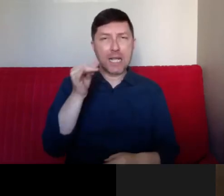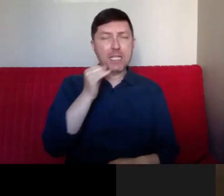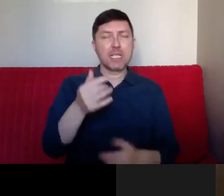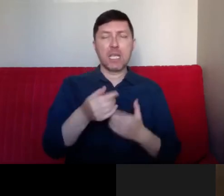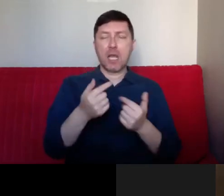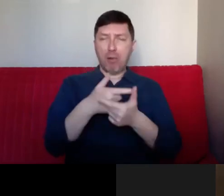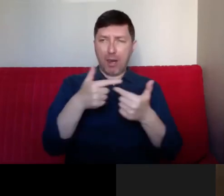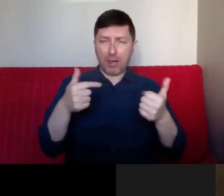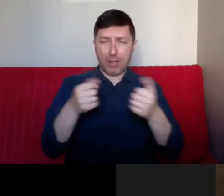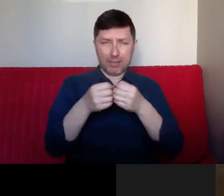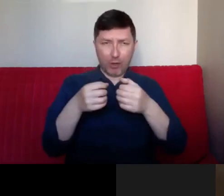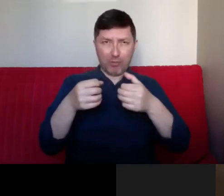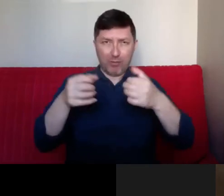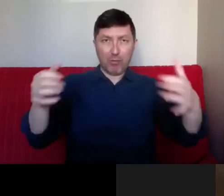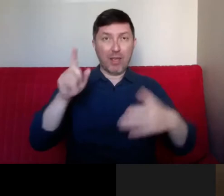avec